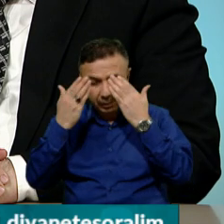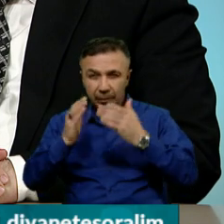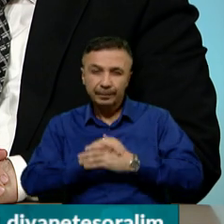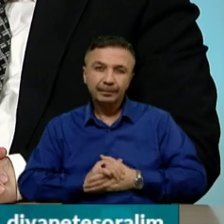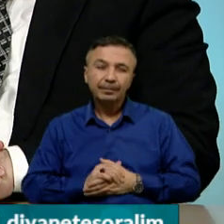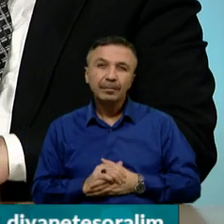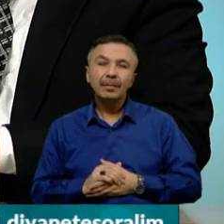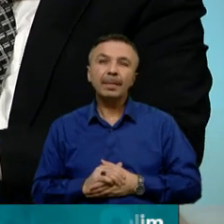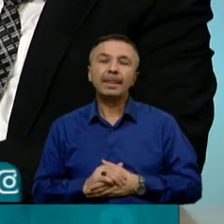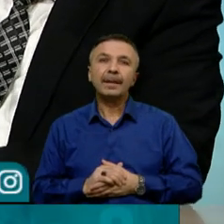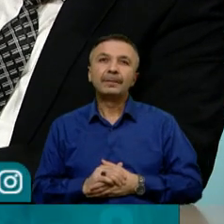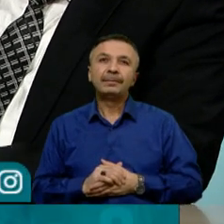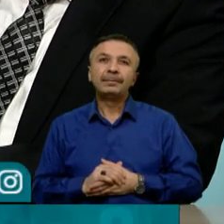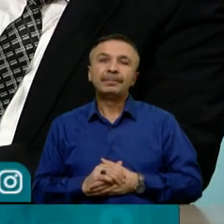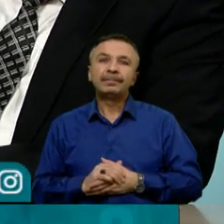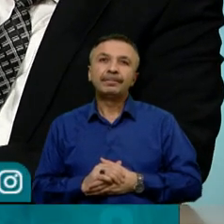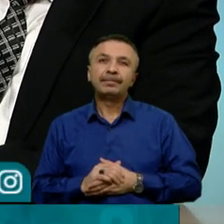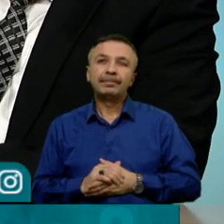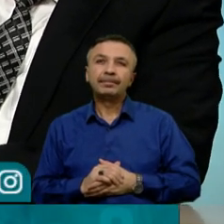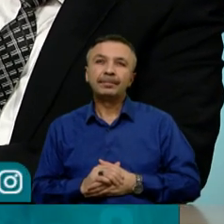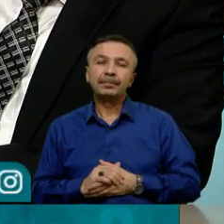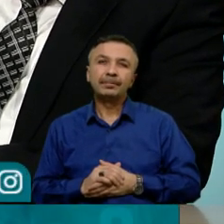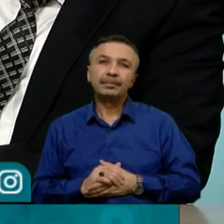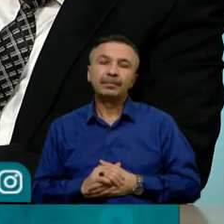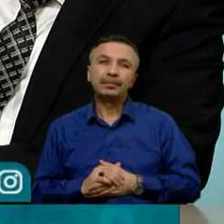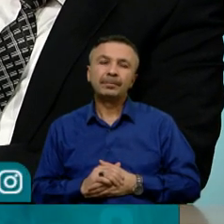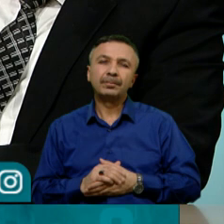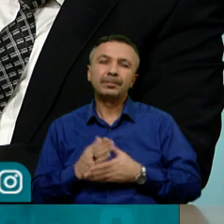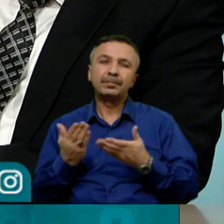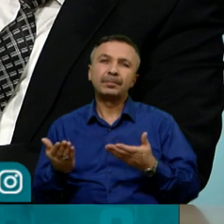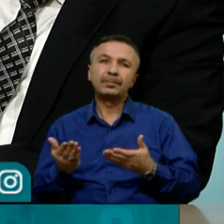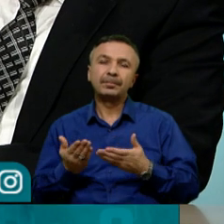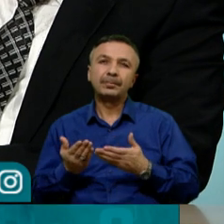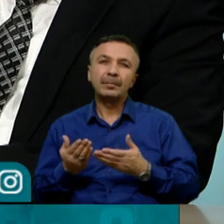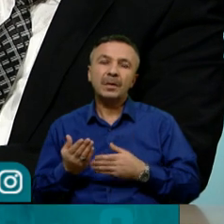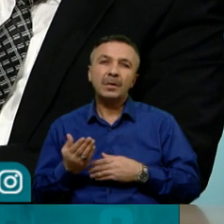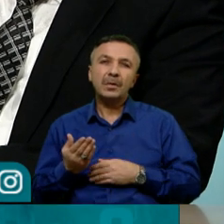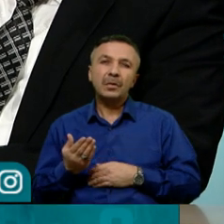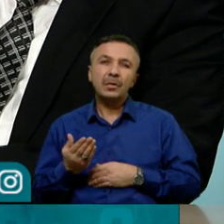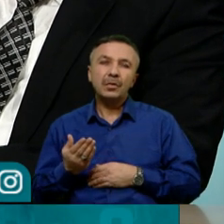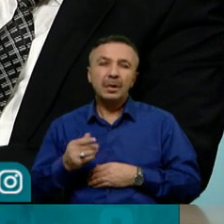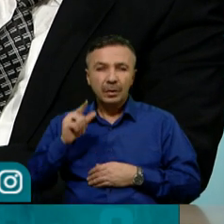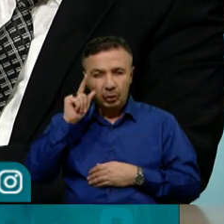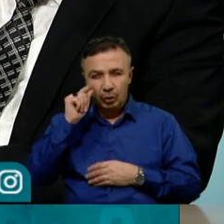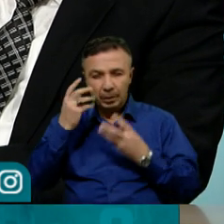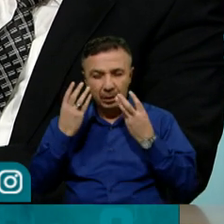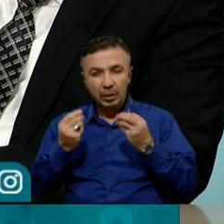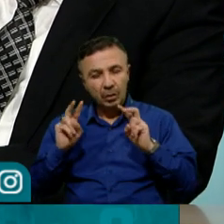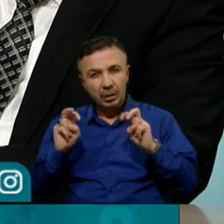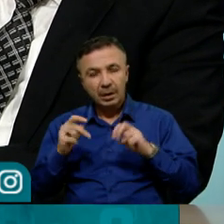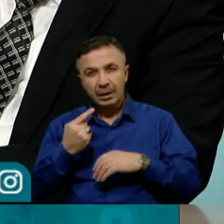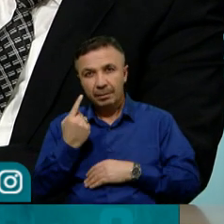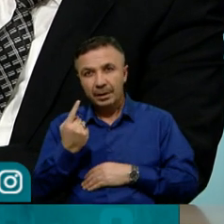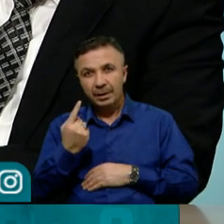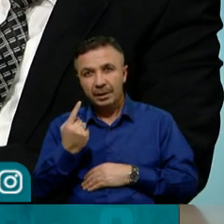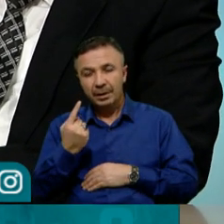Evet şimdi tabi üzerinde ihtilaf bulunan Hani konulardan bir